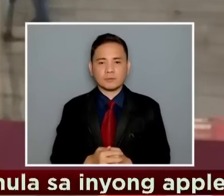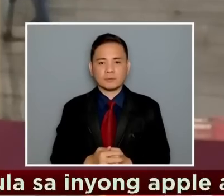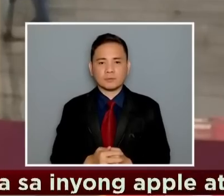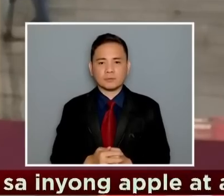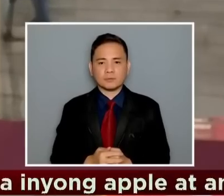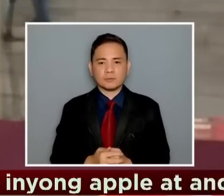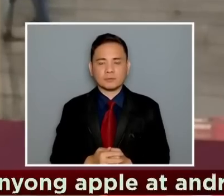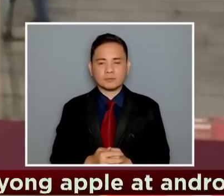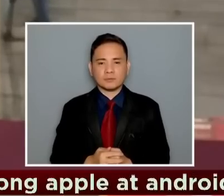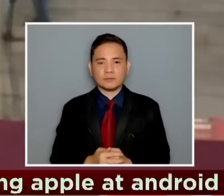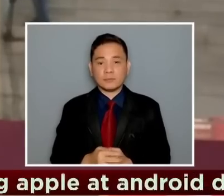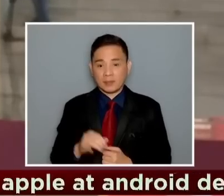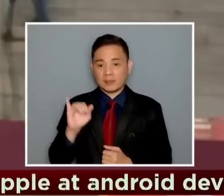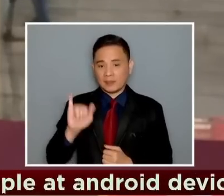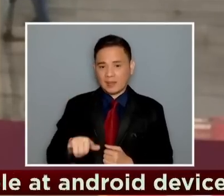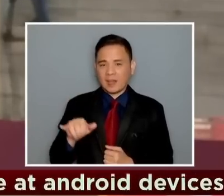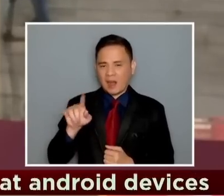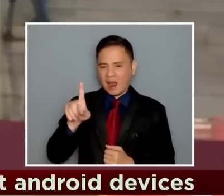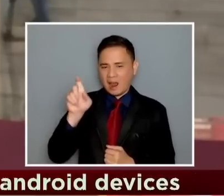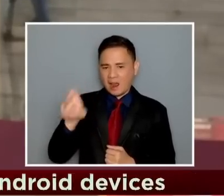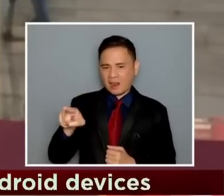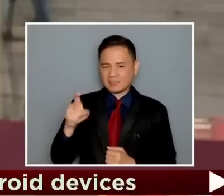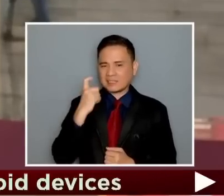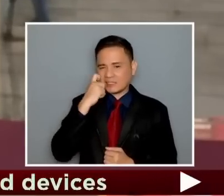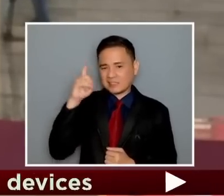Yung yan ang natanong sa presyon kanina, no?